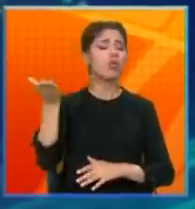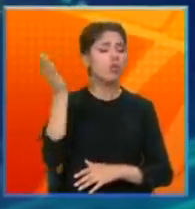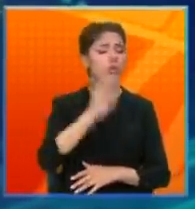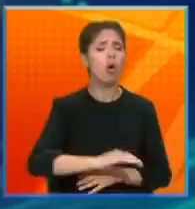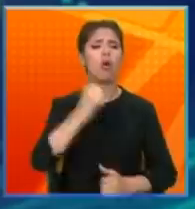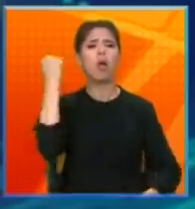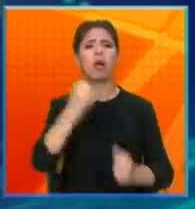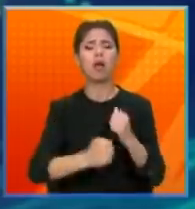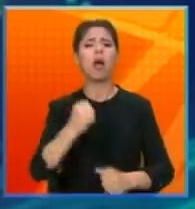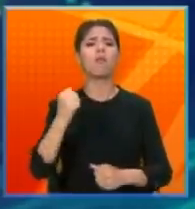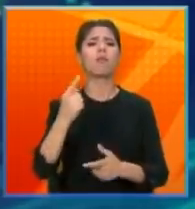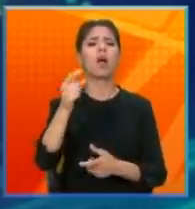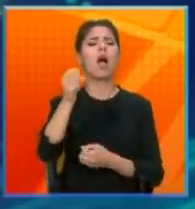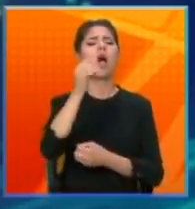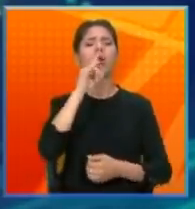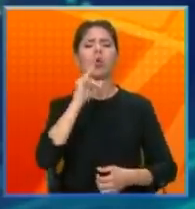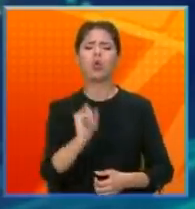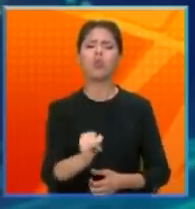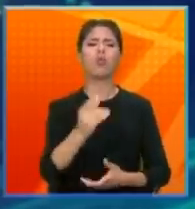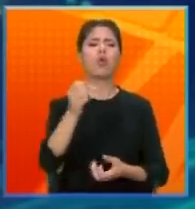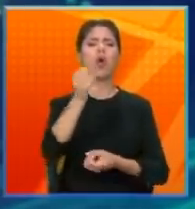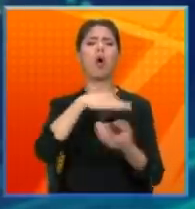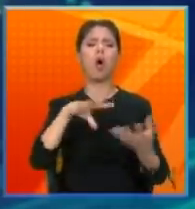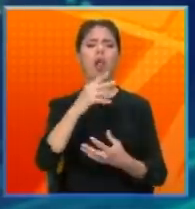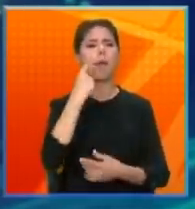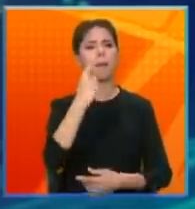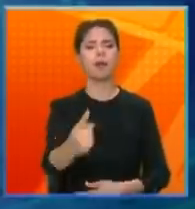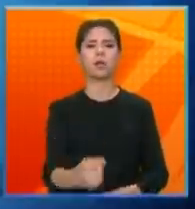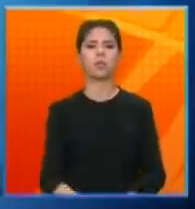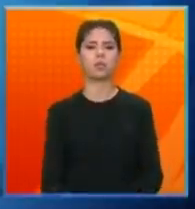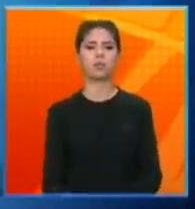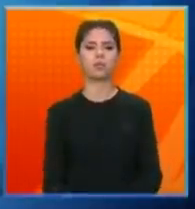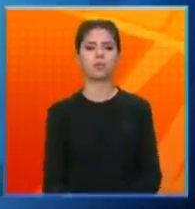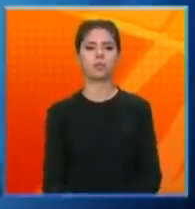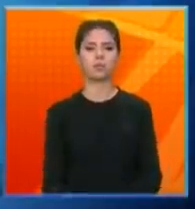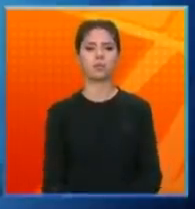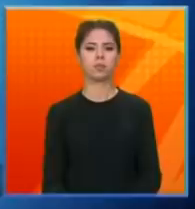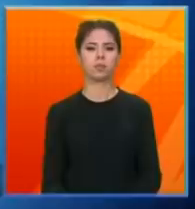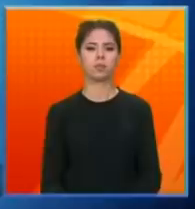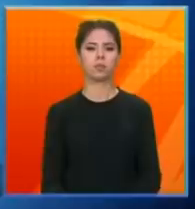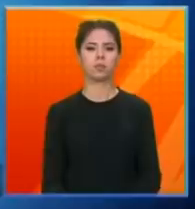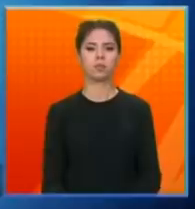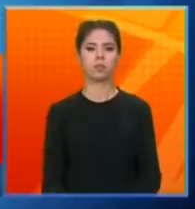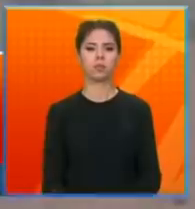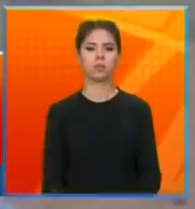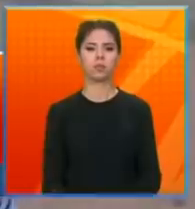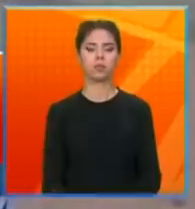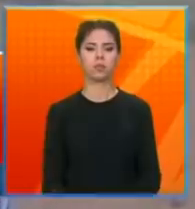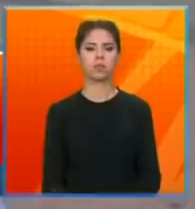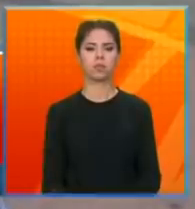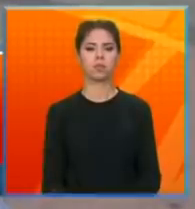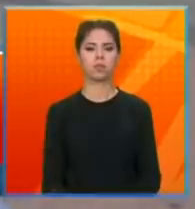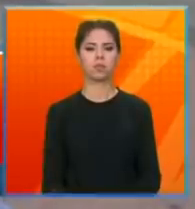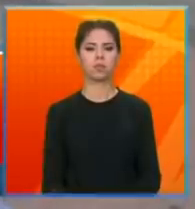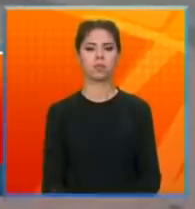bolca kavga, gürültü ve bir o kadar da hakaret. Aşağı in diyorum sana. Aşağı iner misin? Hayır, beni